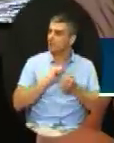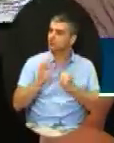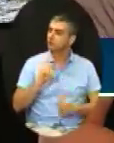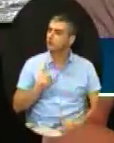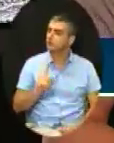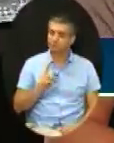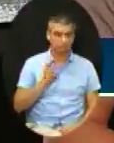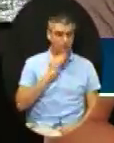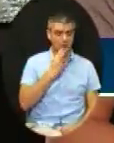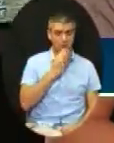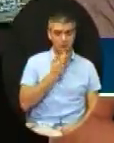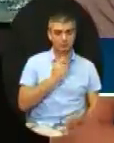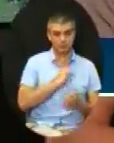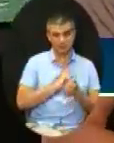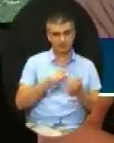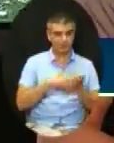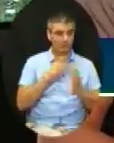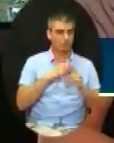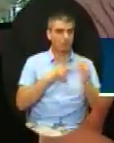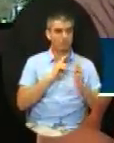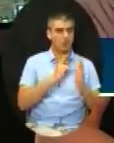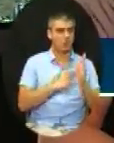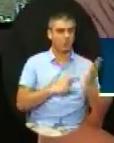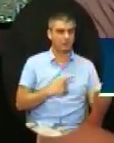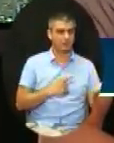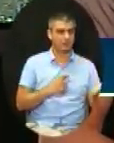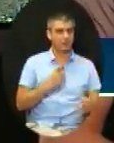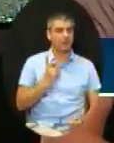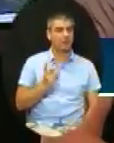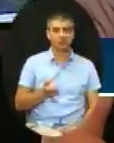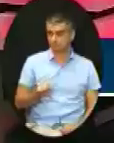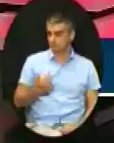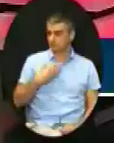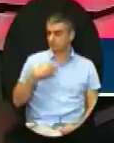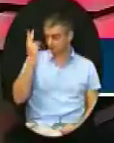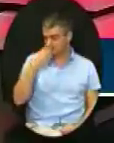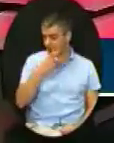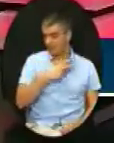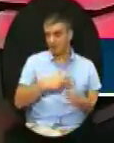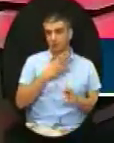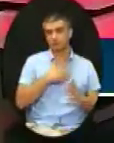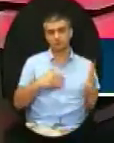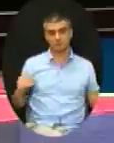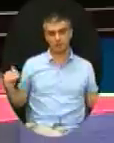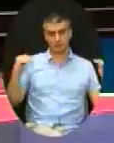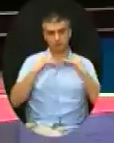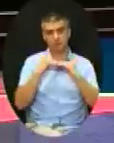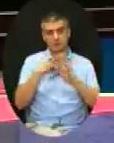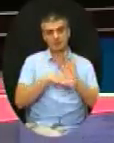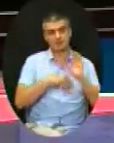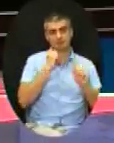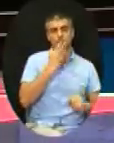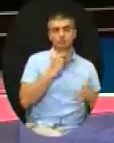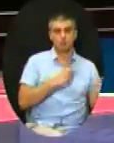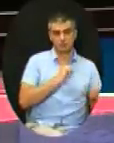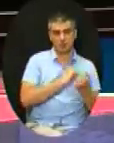לא הבנתי. של מבנים יהודיים שנהרסים כי הם מתבצעים בצורה לא חוקית. עכשיו בוא נעשה... אז אני רוצה להבין משהו. אתם רק רוצים להשוות בין התנאים הקשים של